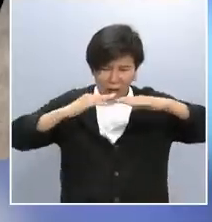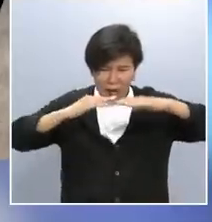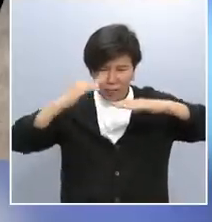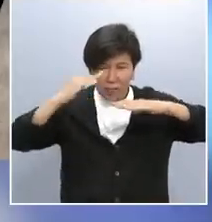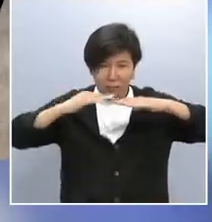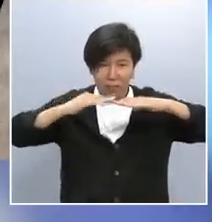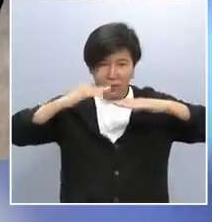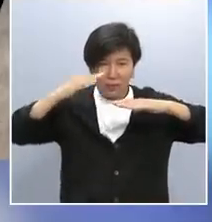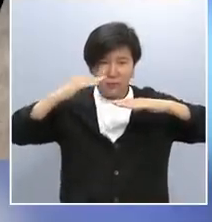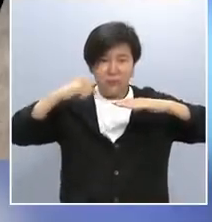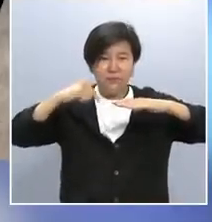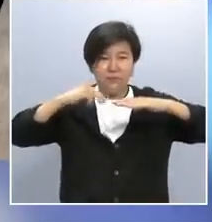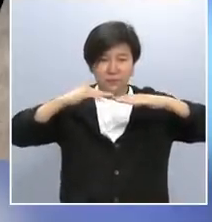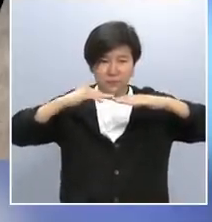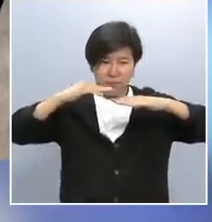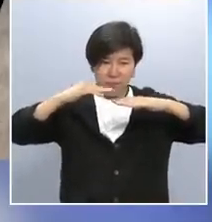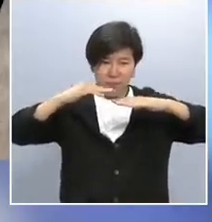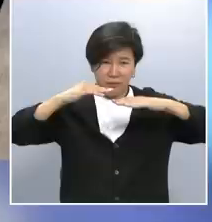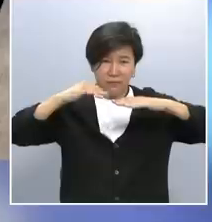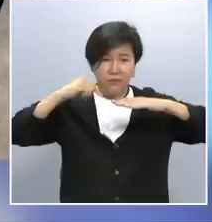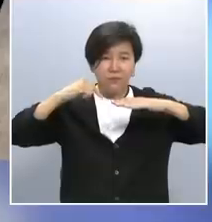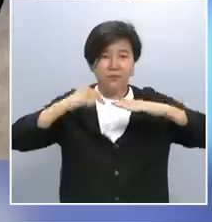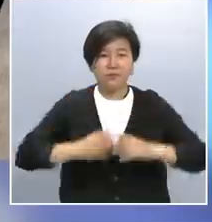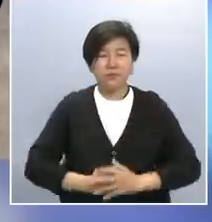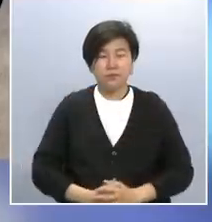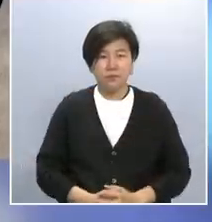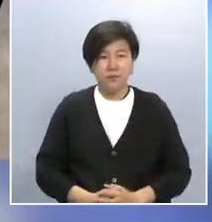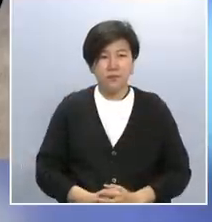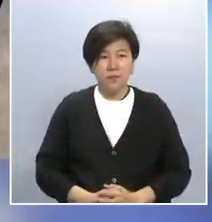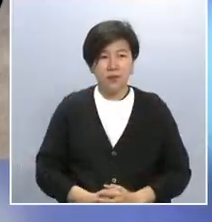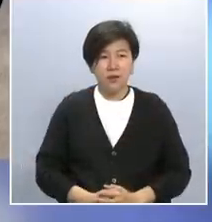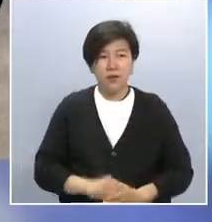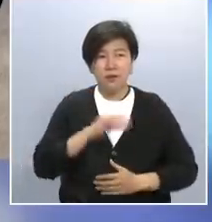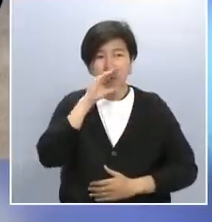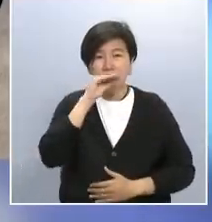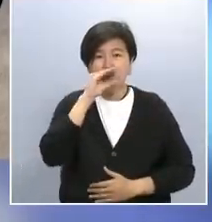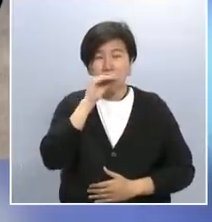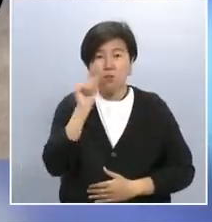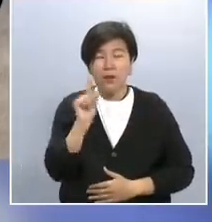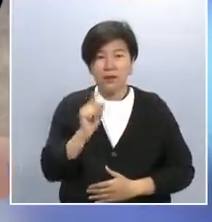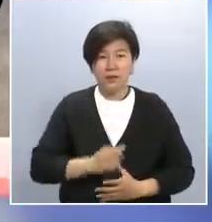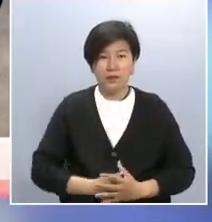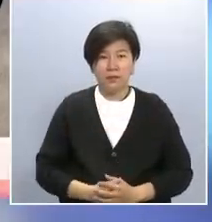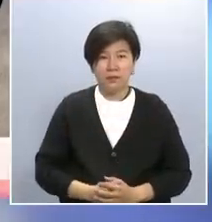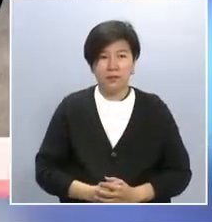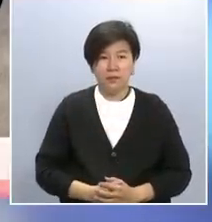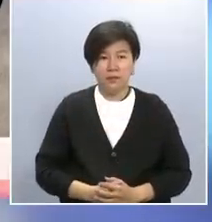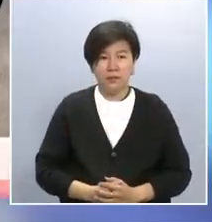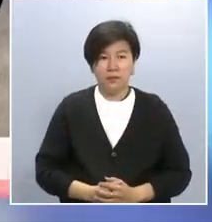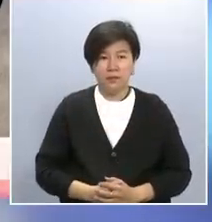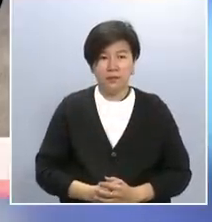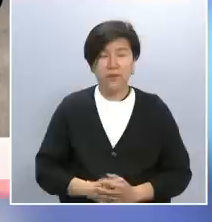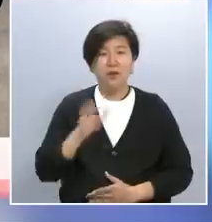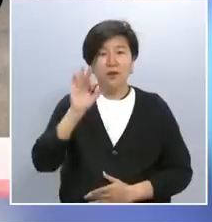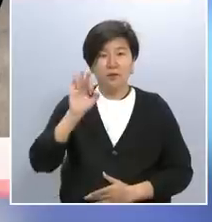โทรมลงไปครับคุณไอซ์รัชนกศรีนอกนะครับท่านบอกว่าจริงๆแล้วเนี่ยนะคือได้มีการโพสต์Facebook